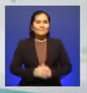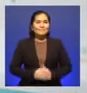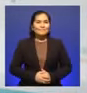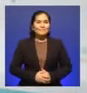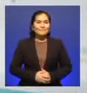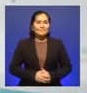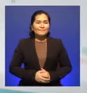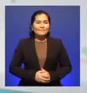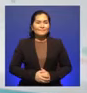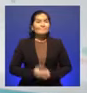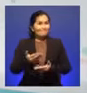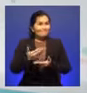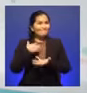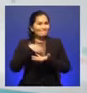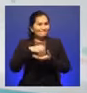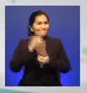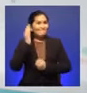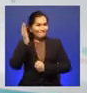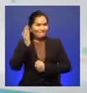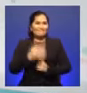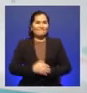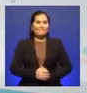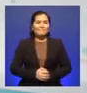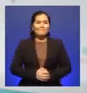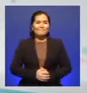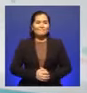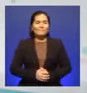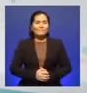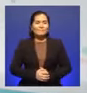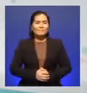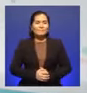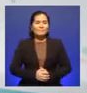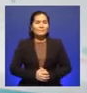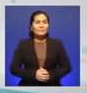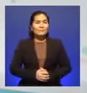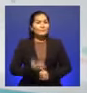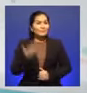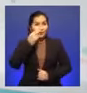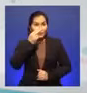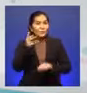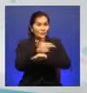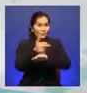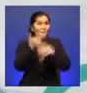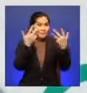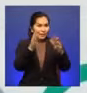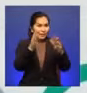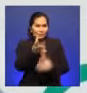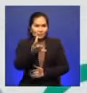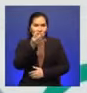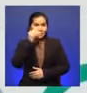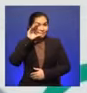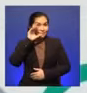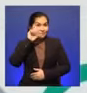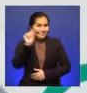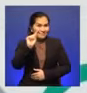สวัสดีค่ะเรียนเชิญนำเสนอเลยค่ะคุณอาซึมิง ครับจากที่เราได้เห็นในทัศน์นะครับก็จะเห็นถึงพัฒนา